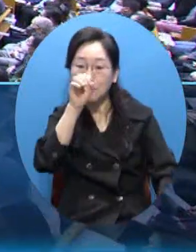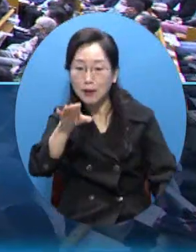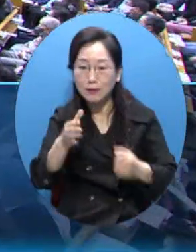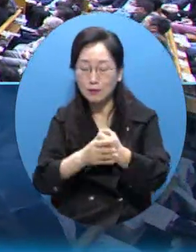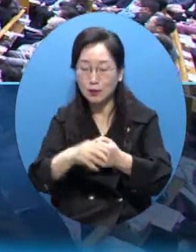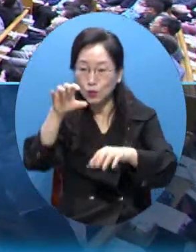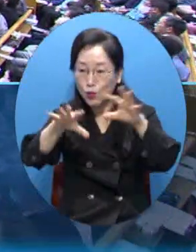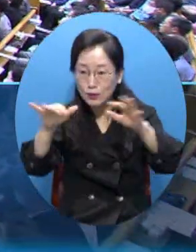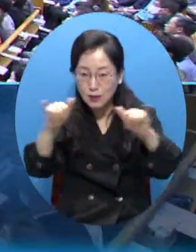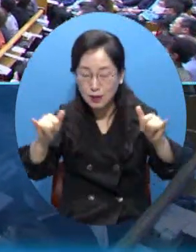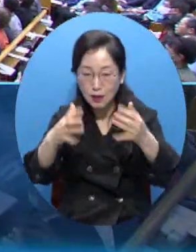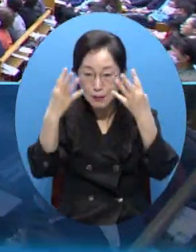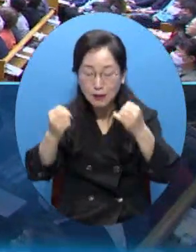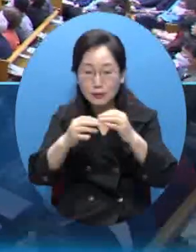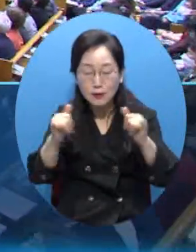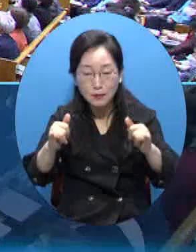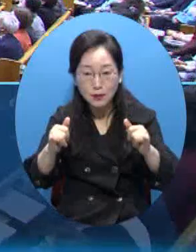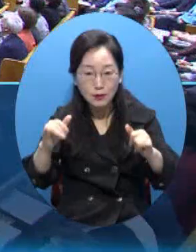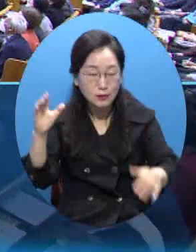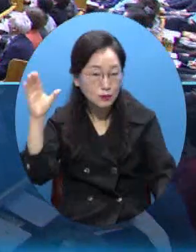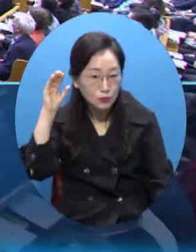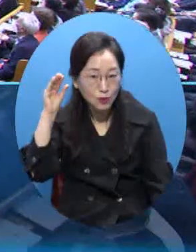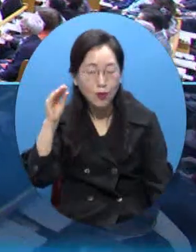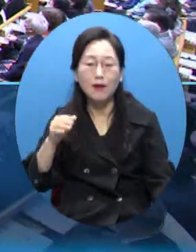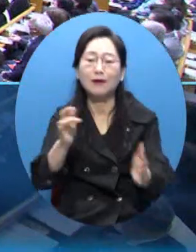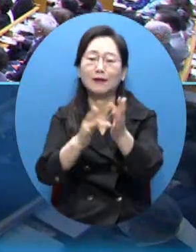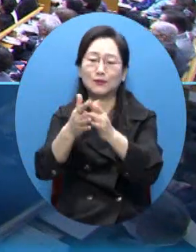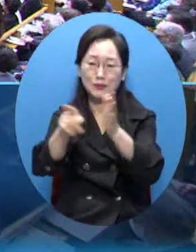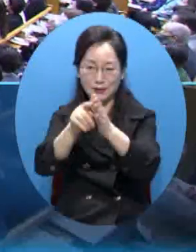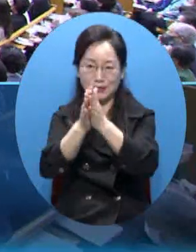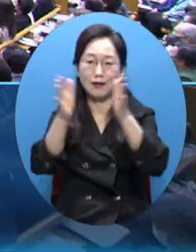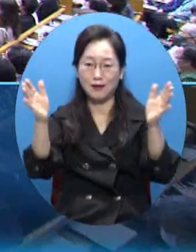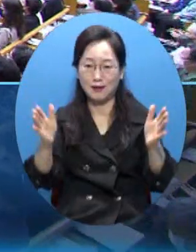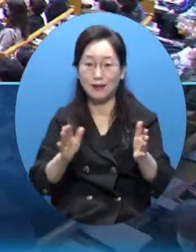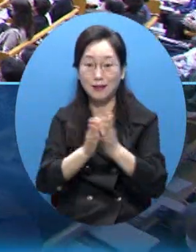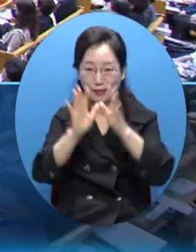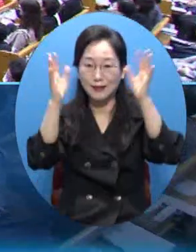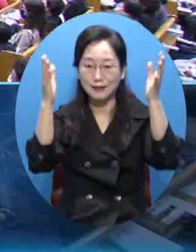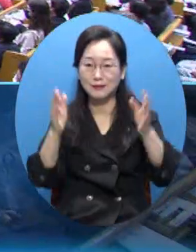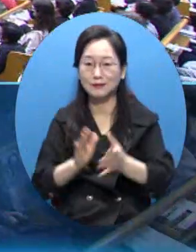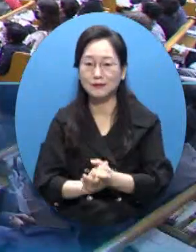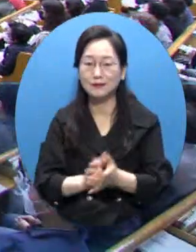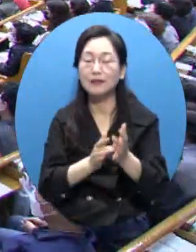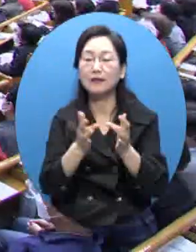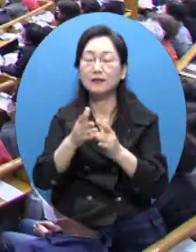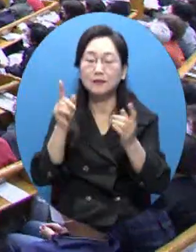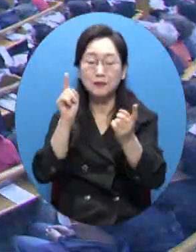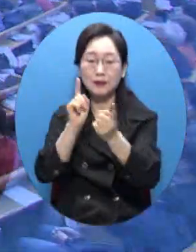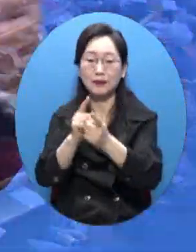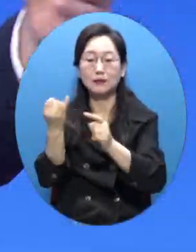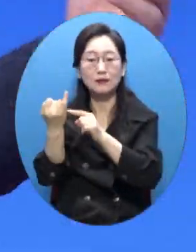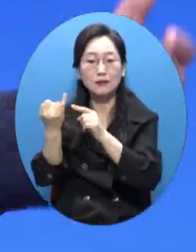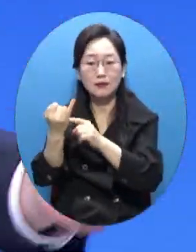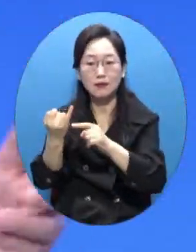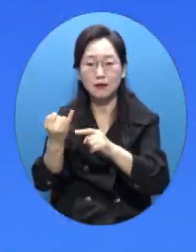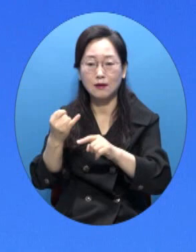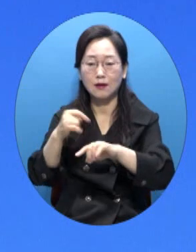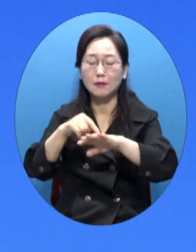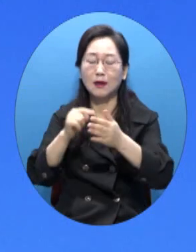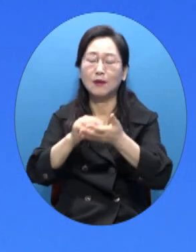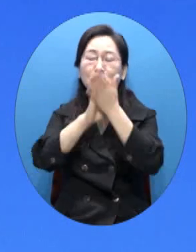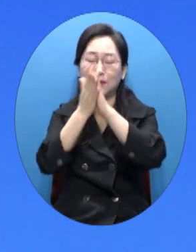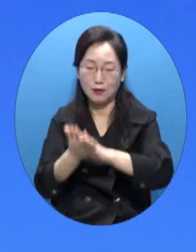중 많은 사마리아인이 예수를 믿는지라. 할렐루야. 예수님 만난 그 여인이 그 말을 변화시킨